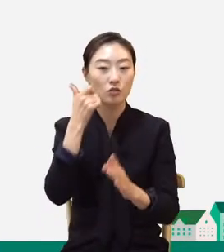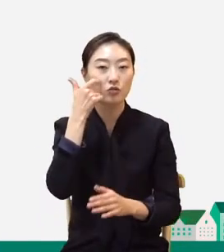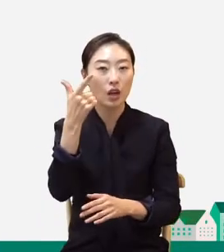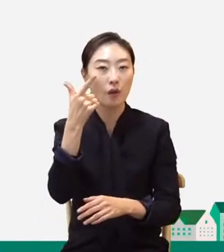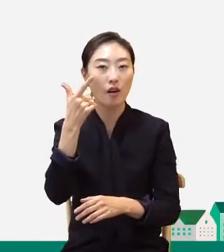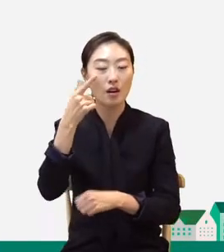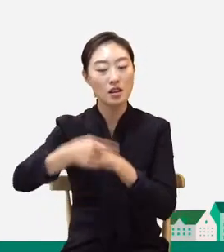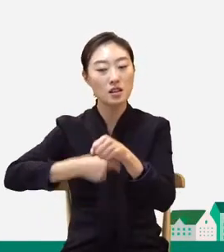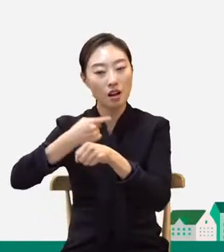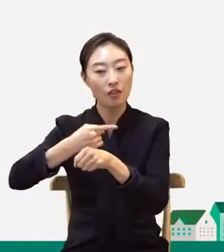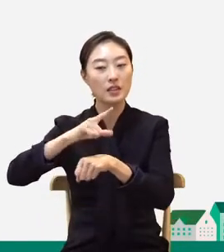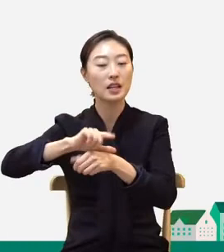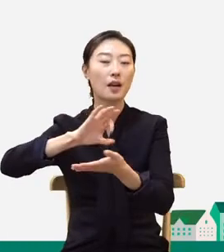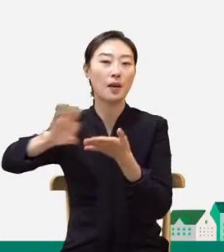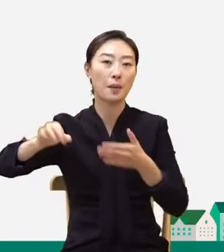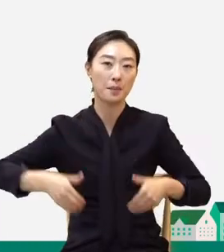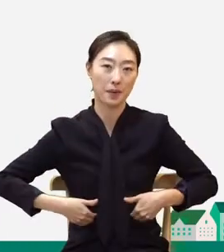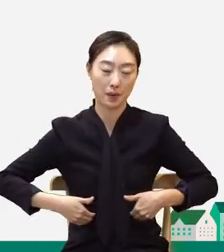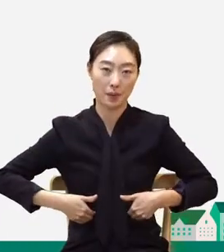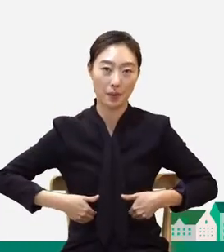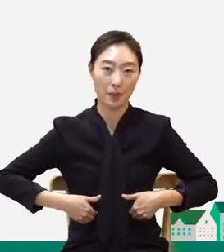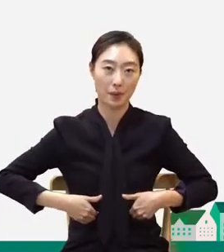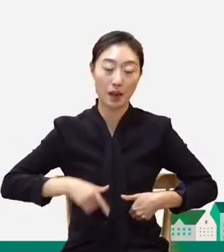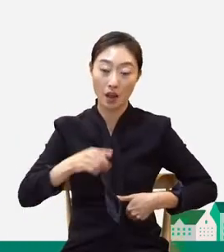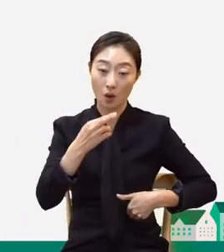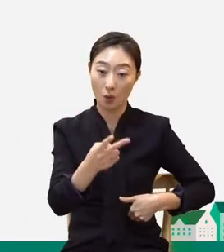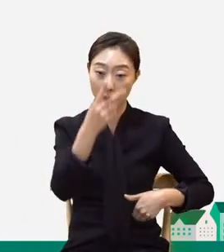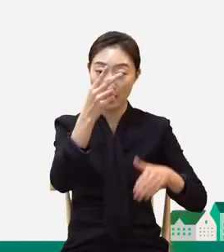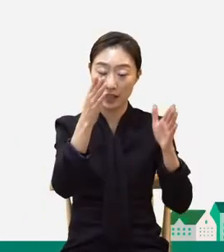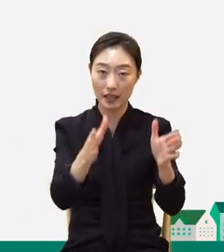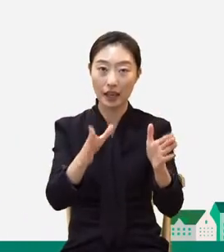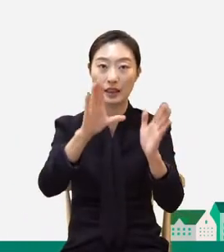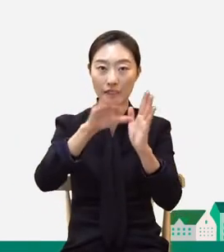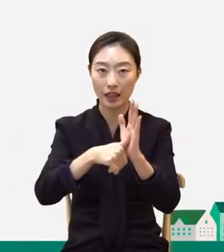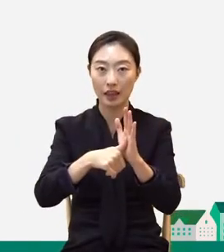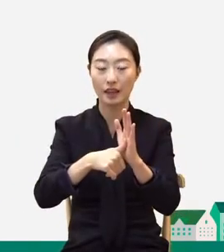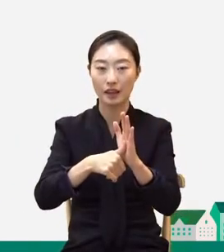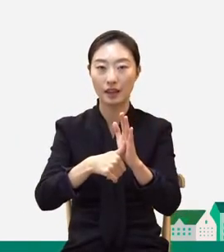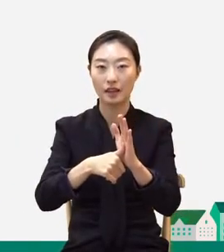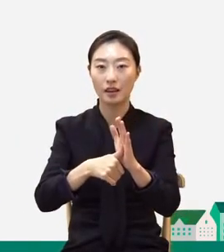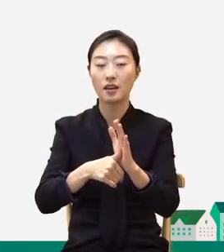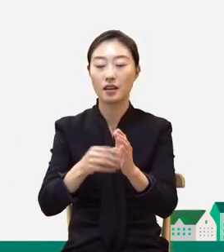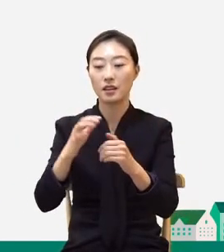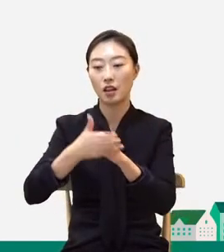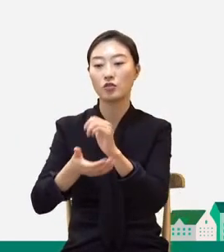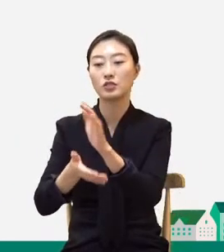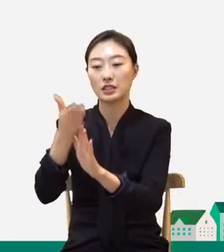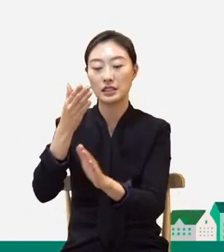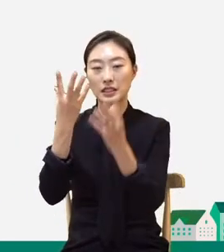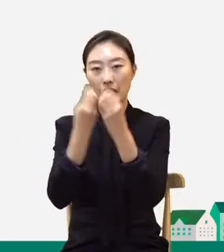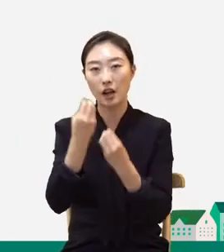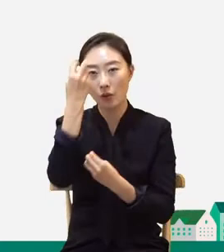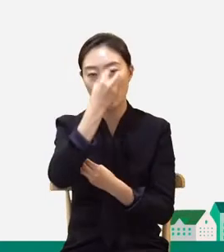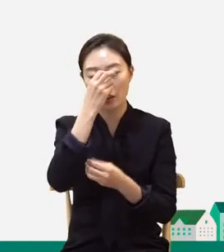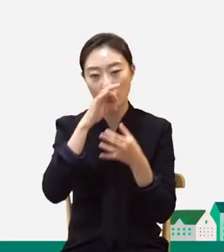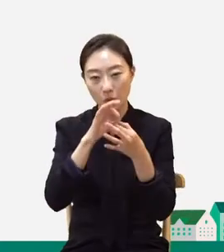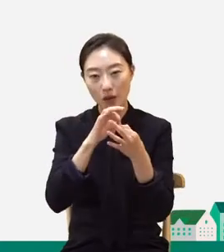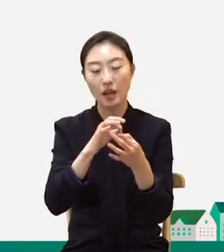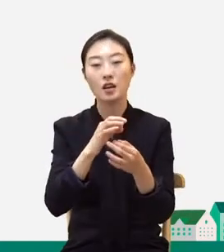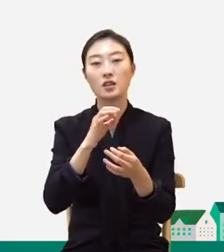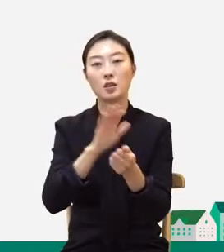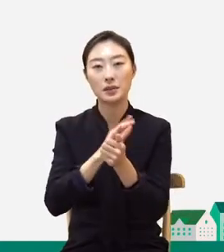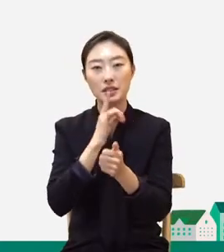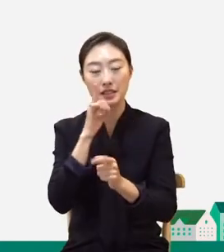소요되는 과정들이 있다 보니까 이 공백 기간 안에서는 지자체에서 사례관리 체계를 통해서 어떤 서비스